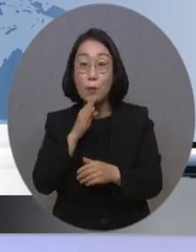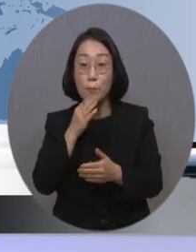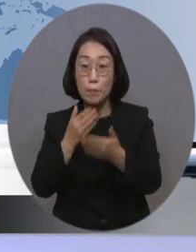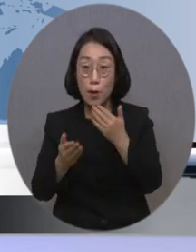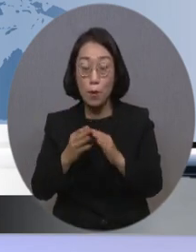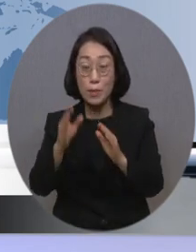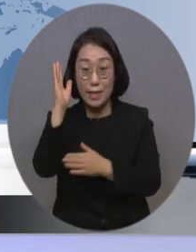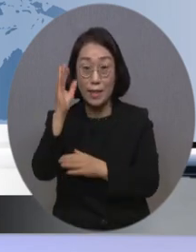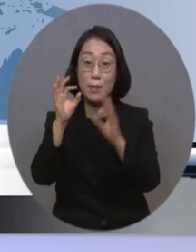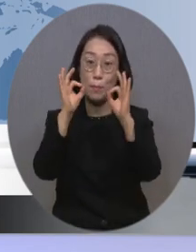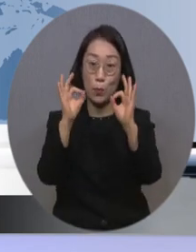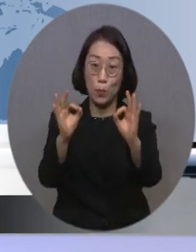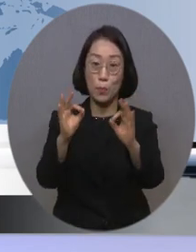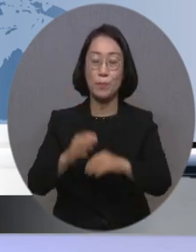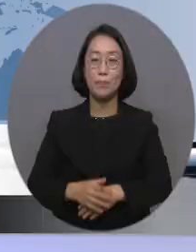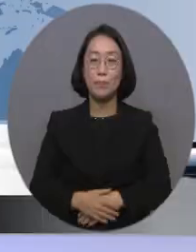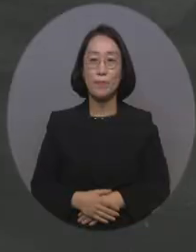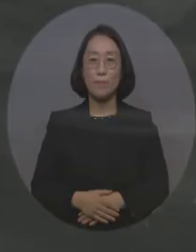목소리 먼저 전해드립니다.